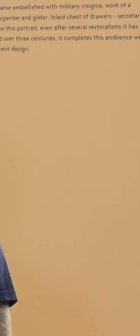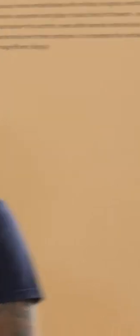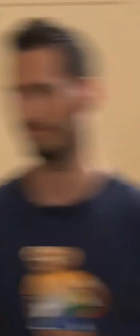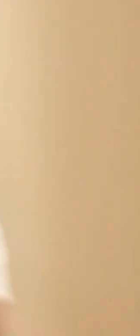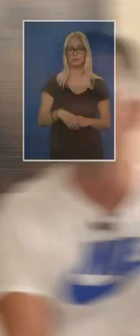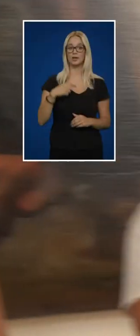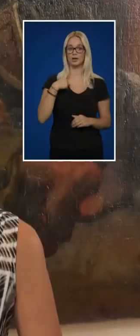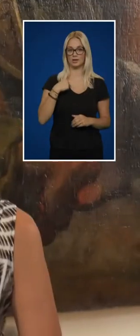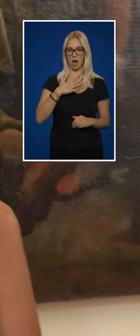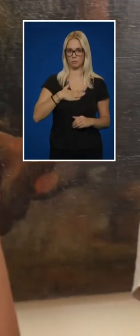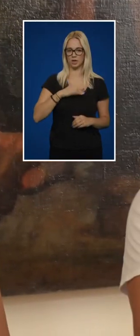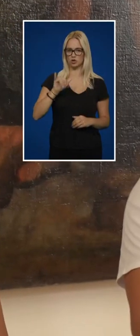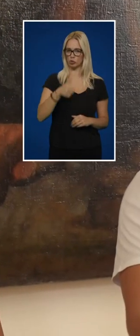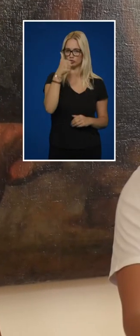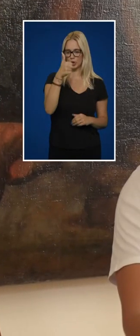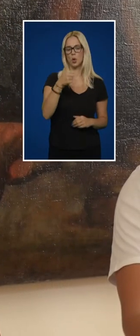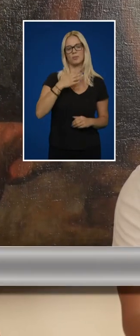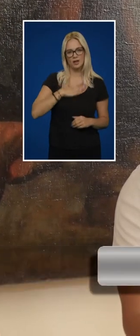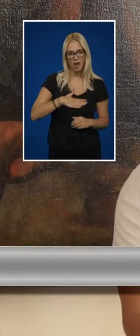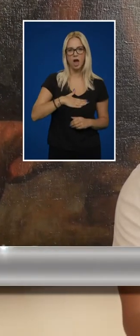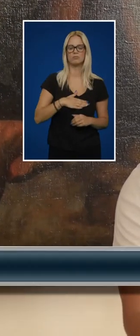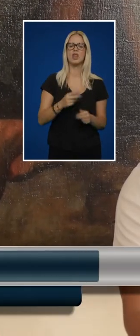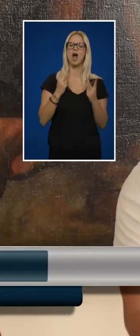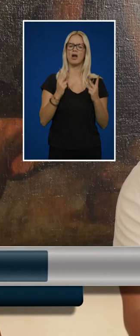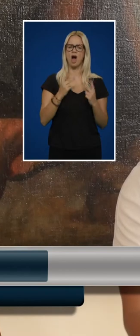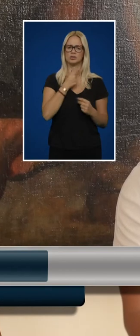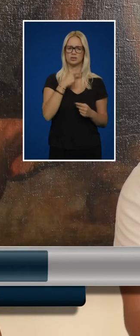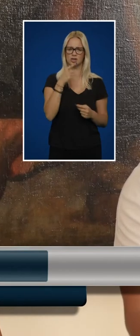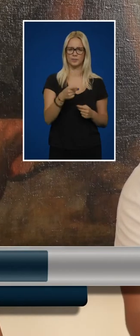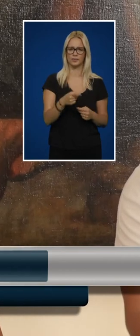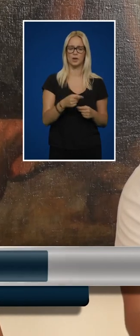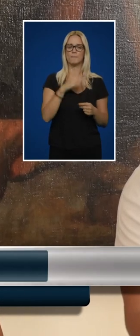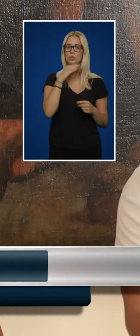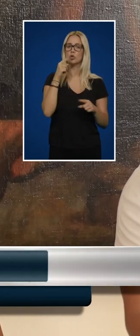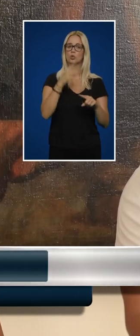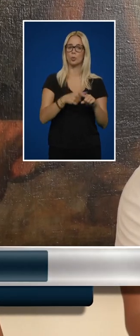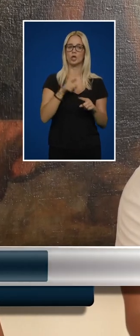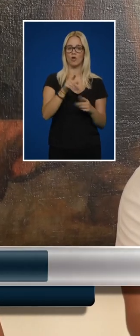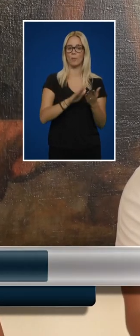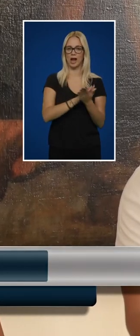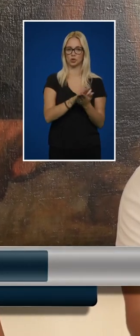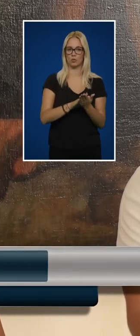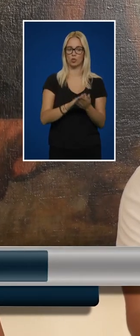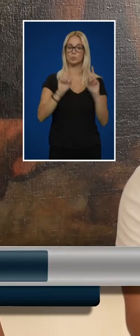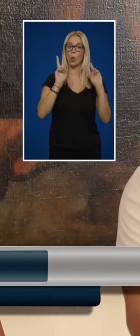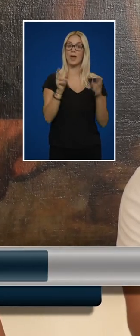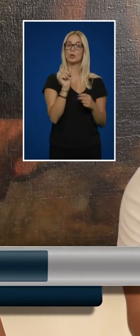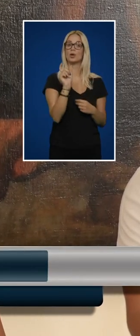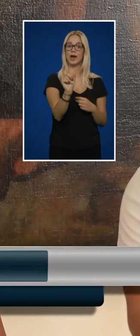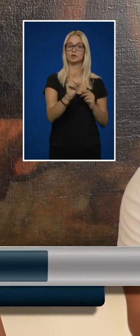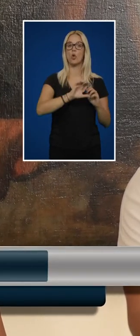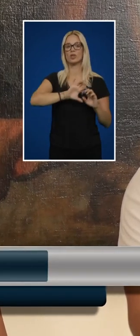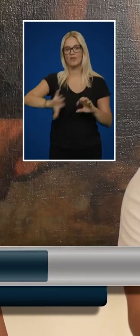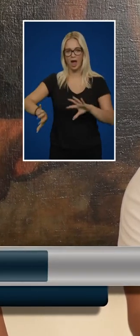Možemo li još nešto? Evo, ja bih sad još jedno htjela naglasiti. Puno smo puta u ovom razgovoru spomenuli riječ odvajanje, pravilno